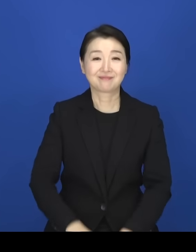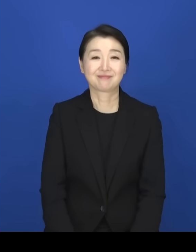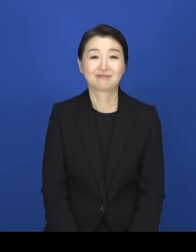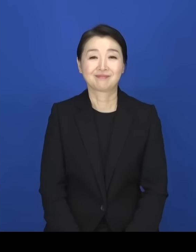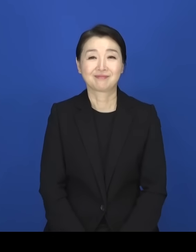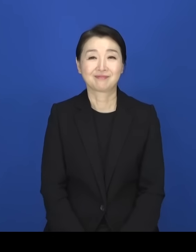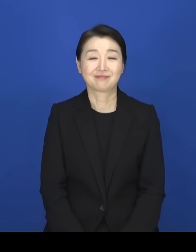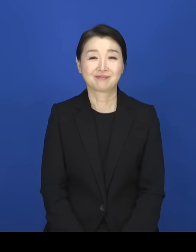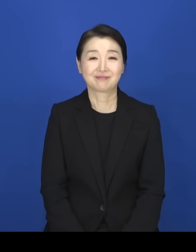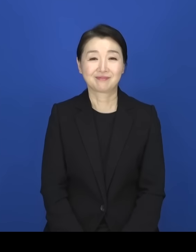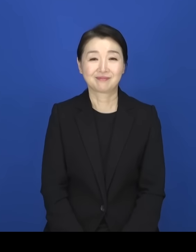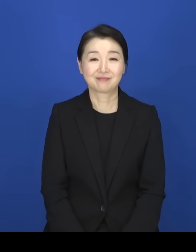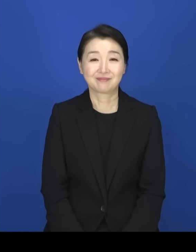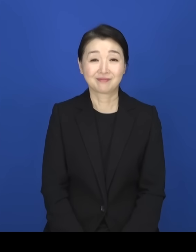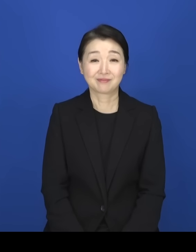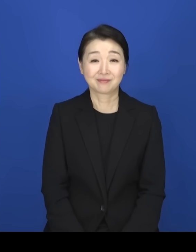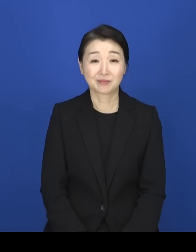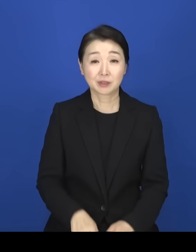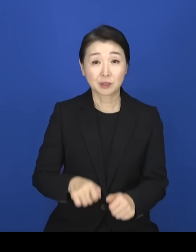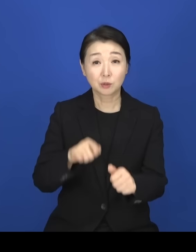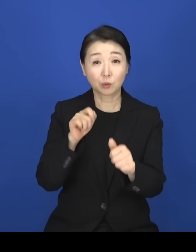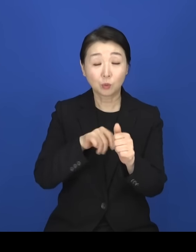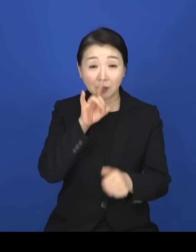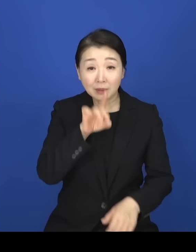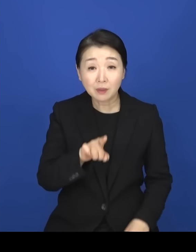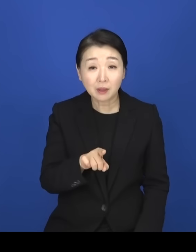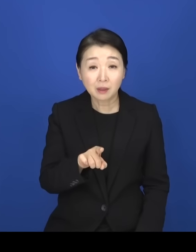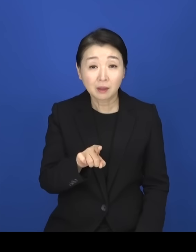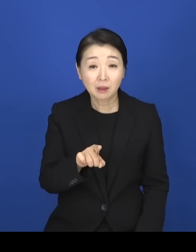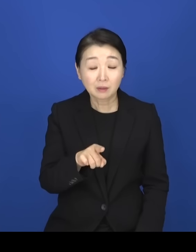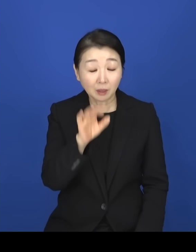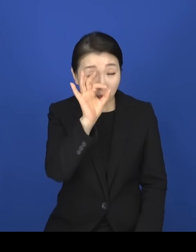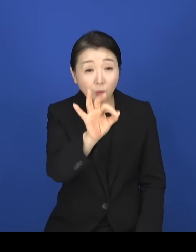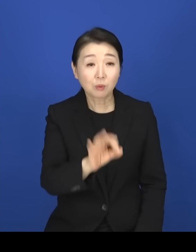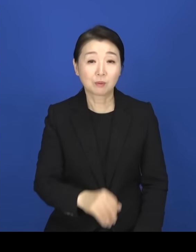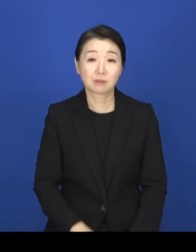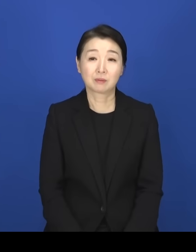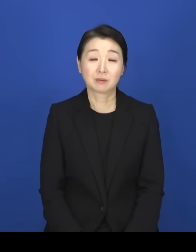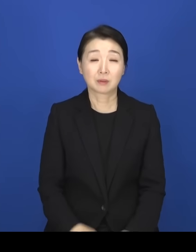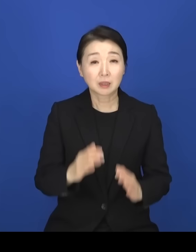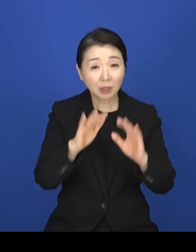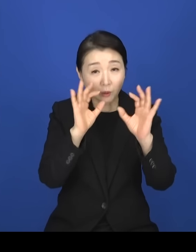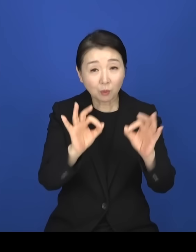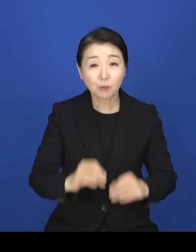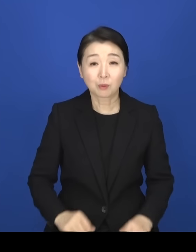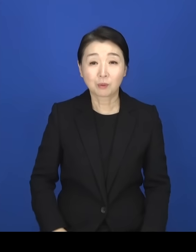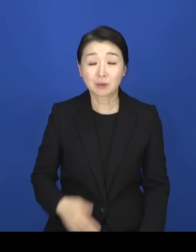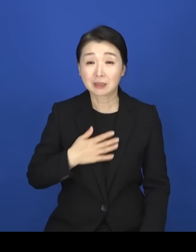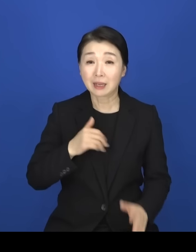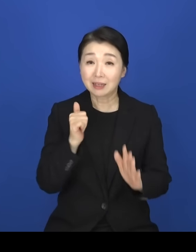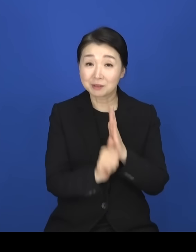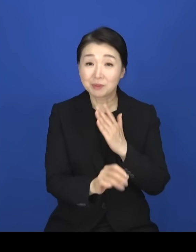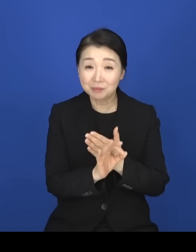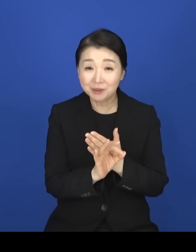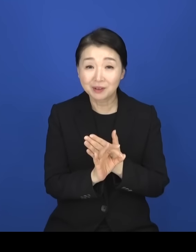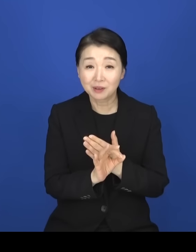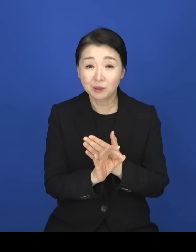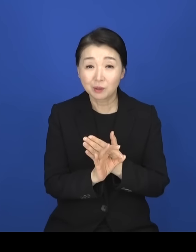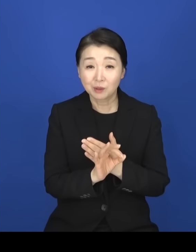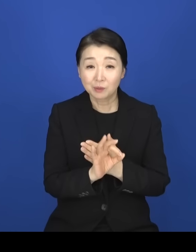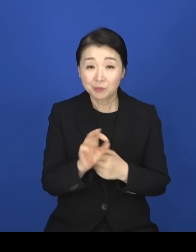이거 야. 독특한데. 이거 고정으로 가면 안 되나요? 예? 뭘? 하나님한테 보고요. 저희. 보고 일단 내용 저희도 좀 들어보고. 봐야죠. 예. 내가 실패하면 이게 왜냐면 별별